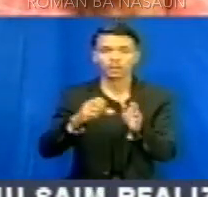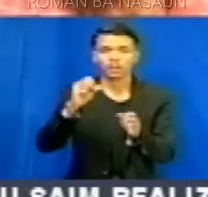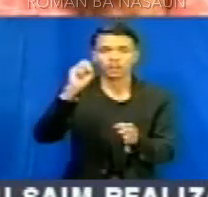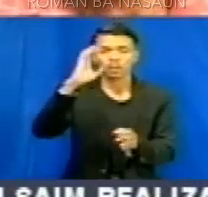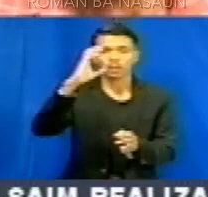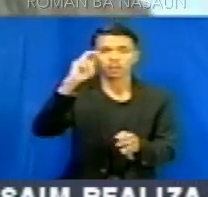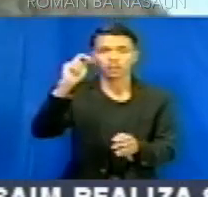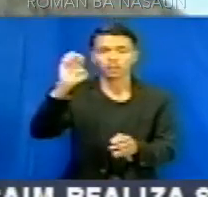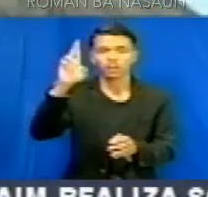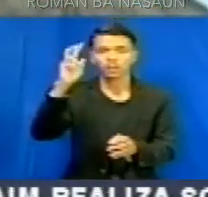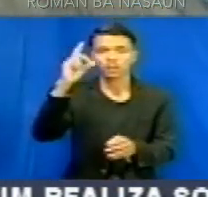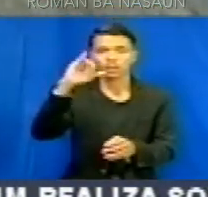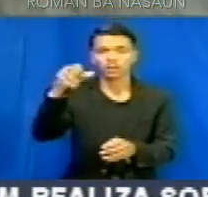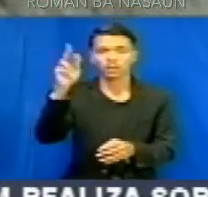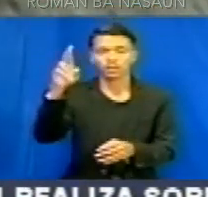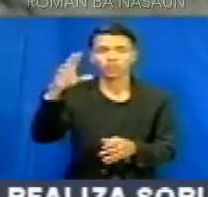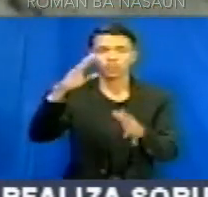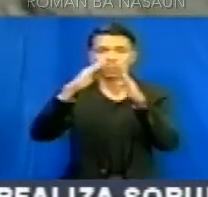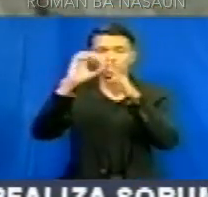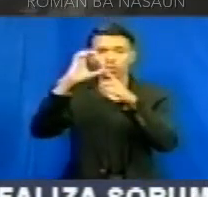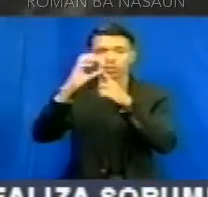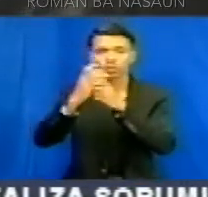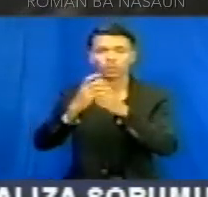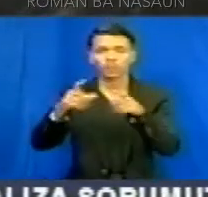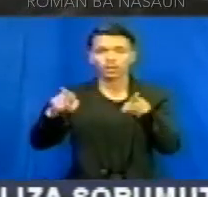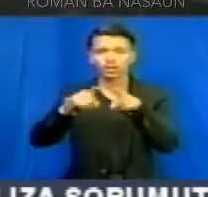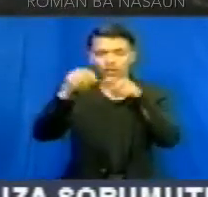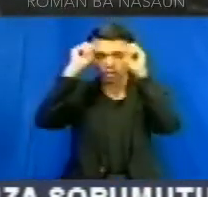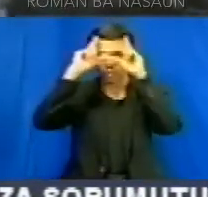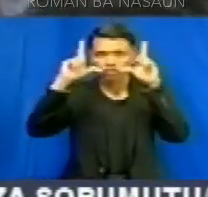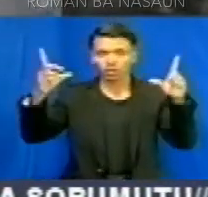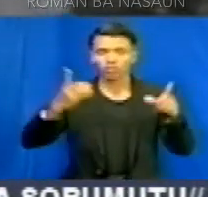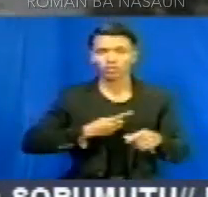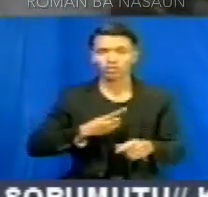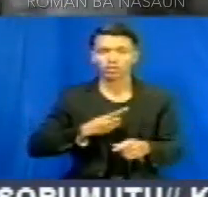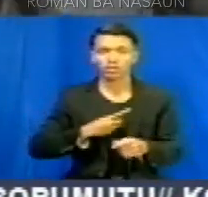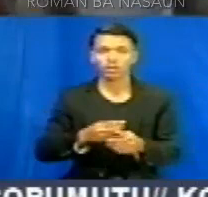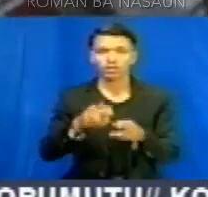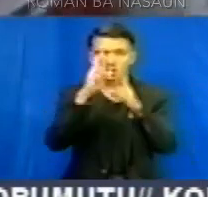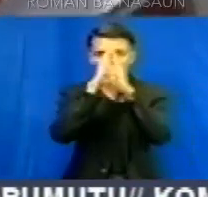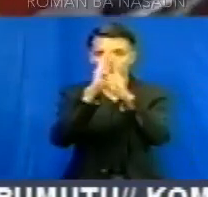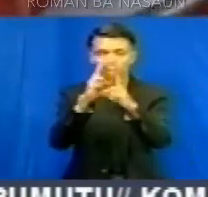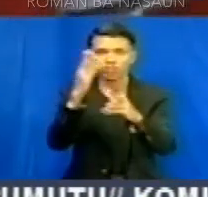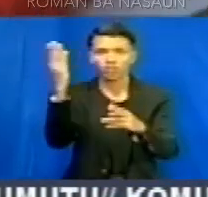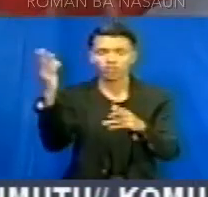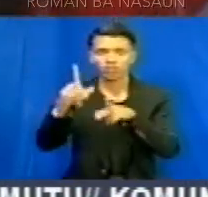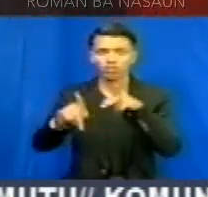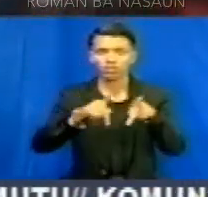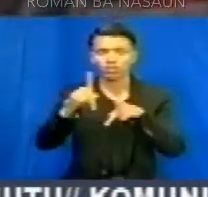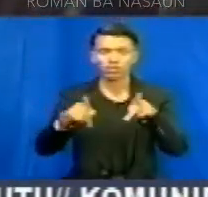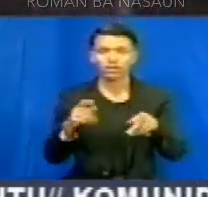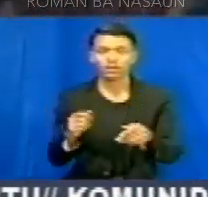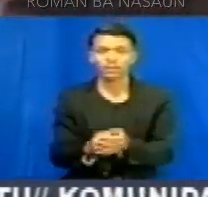afirma umalulik no lisan mak timornya identidadi hodi hametin relasau um familia amizade no respeita malu iha sosiedadi nilet.